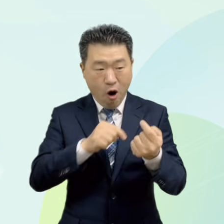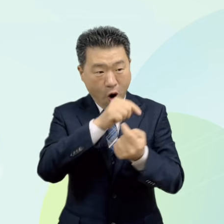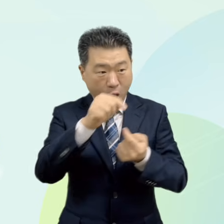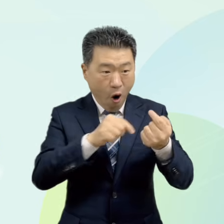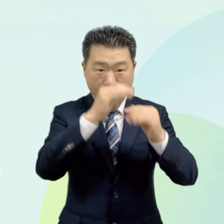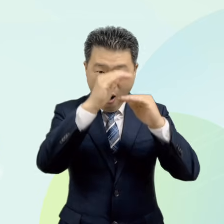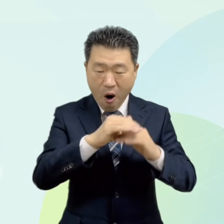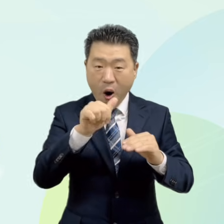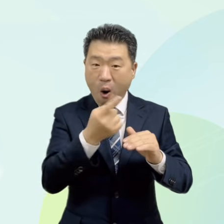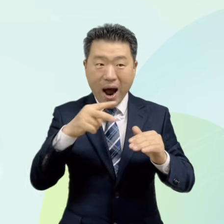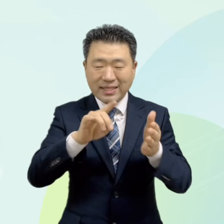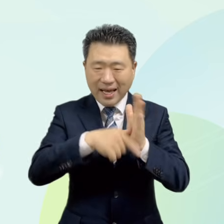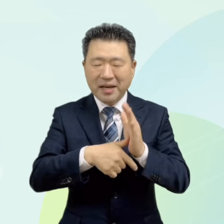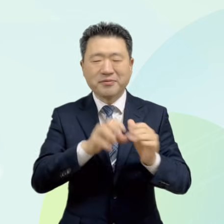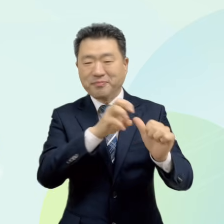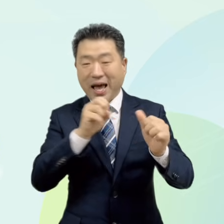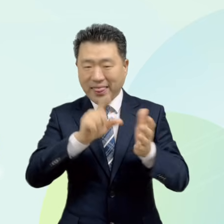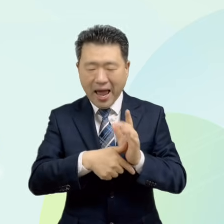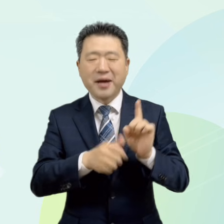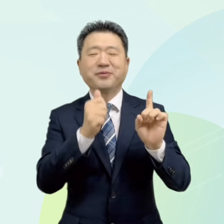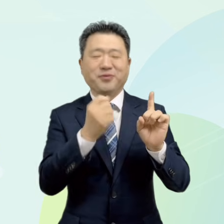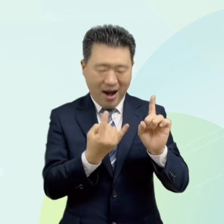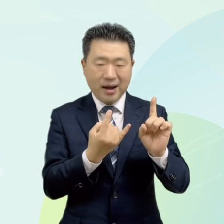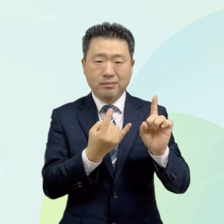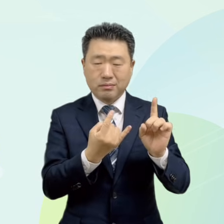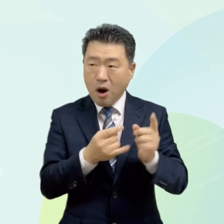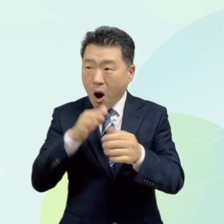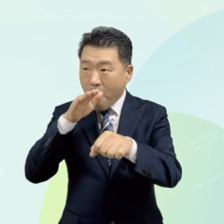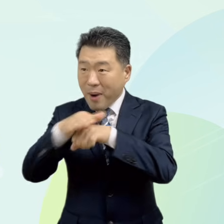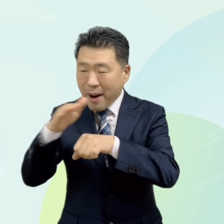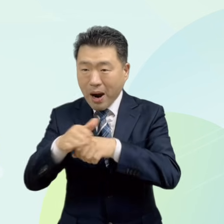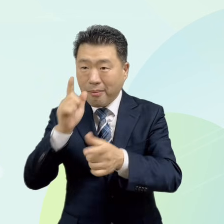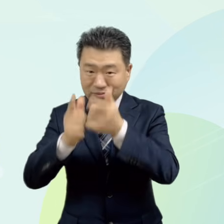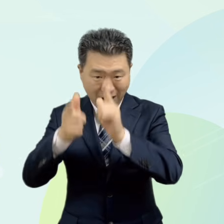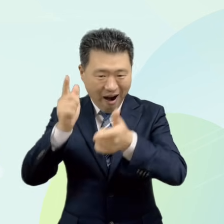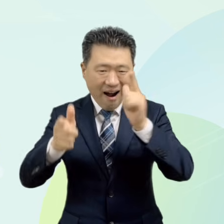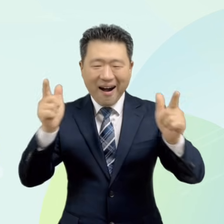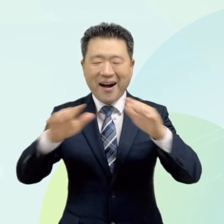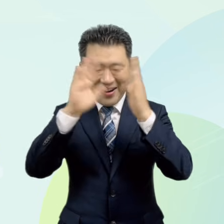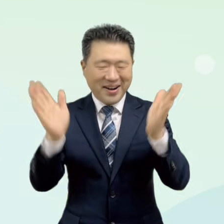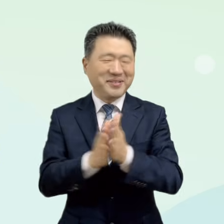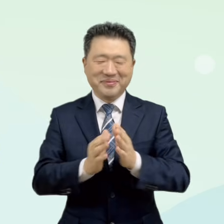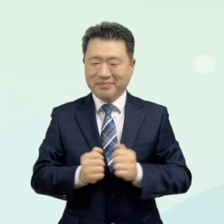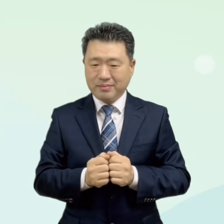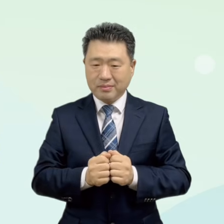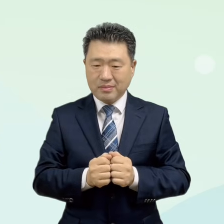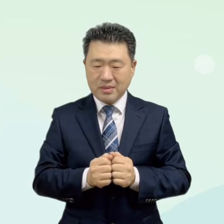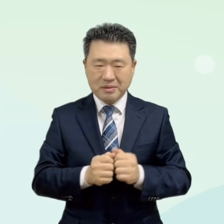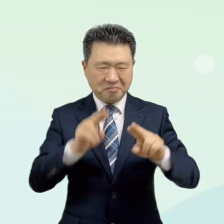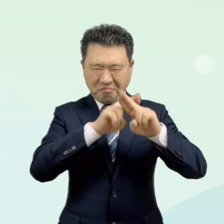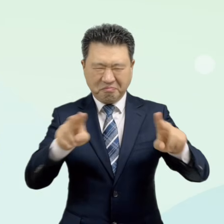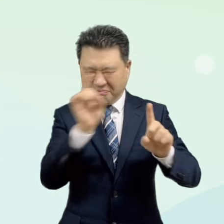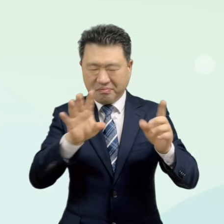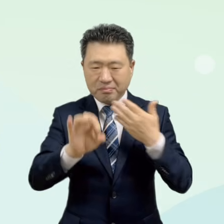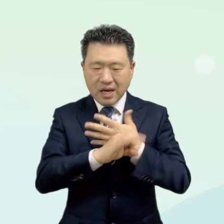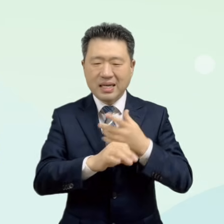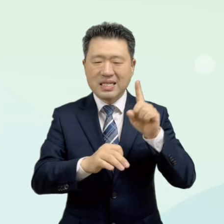대한 과세는 인출 시 한 번, 인출 방법에 따라 달리 부과하게 되는데요. 일시해지를